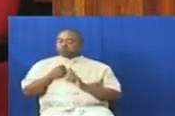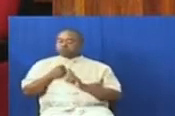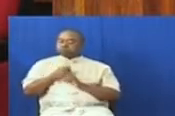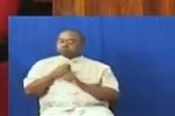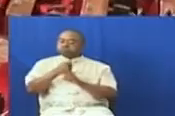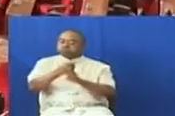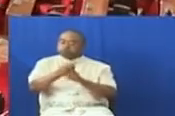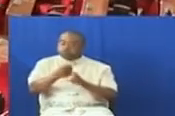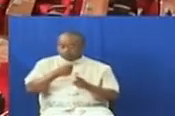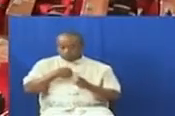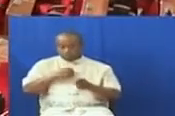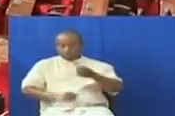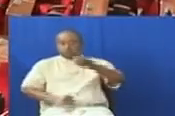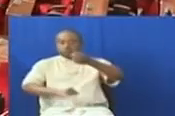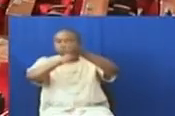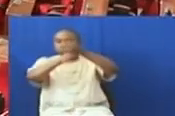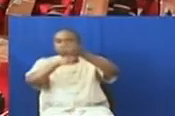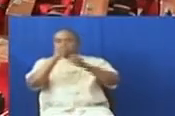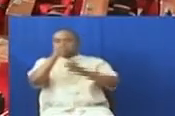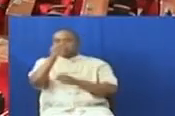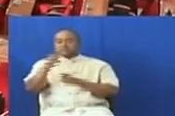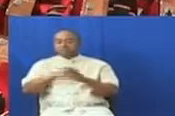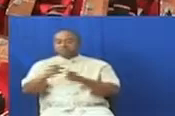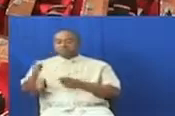Naunga mkono hoja kwa 100%.